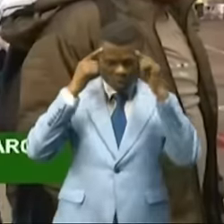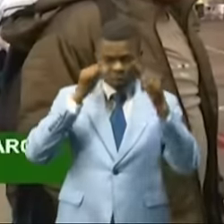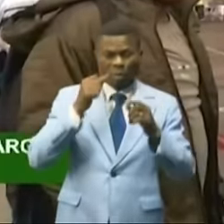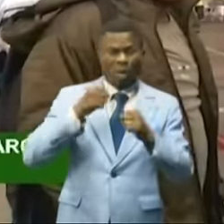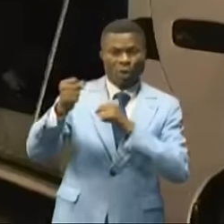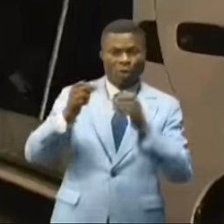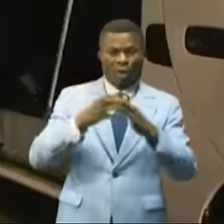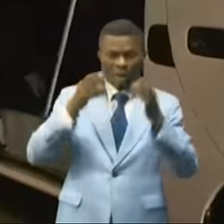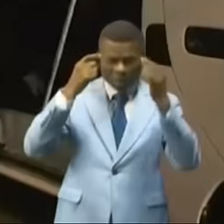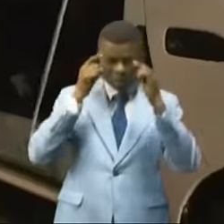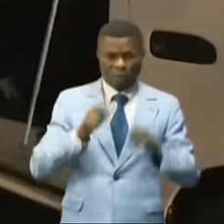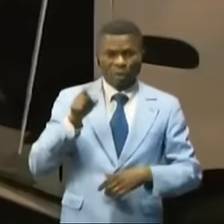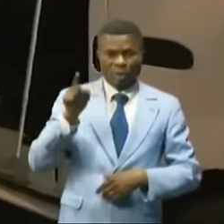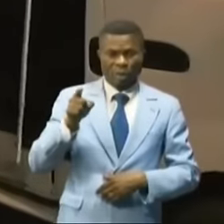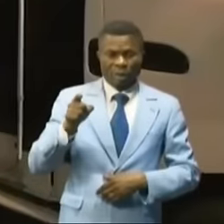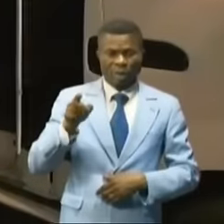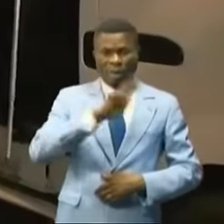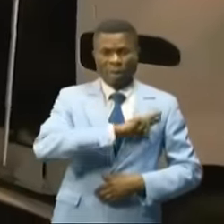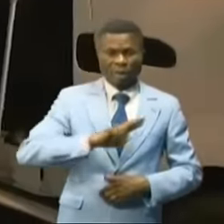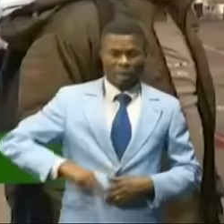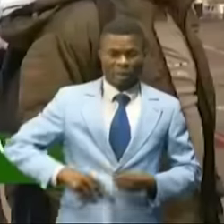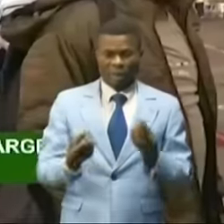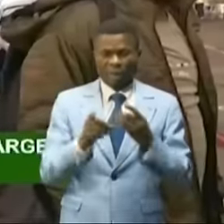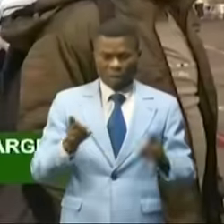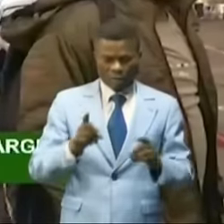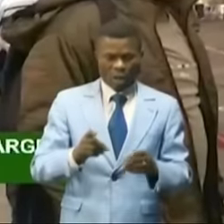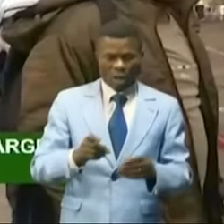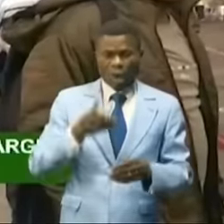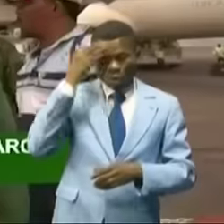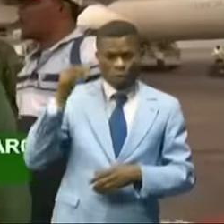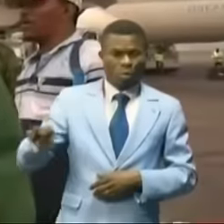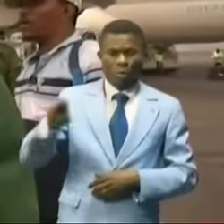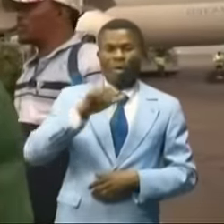avec détermination. La République leur sera redevable.